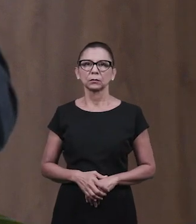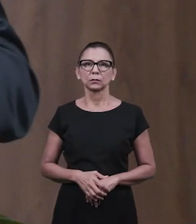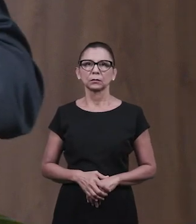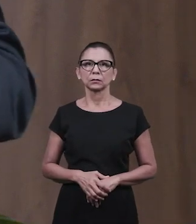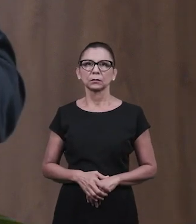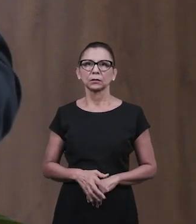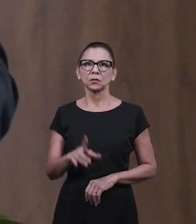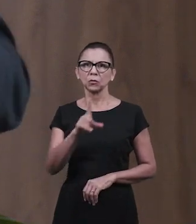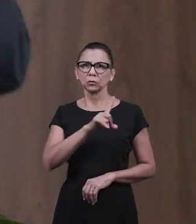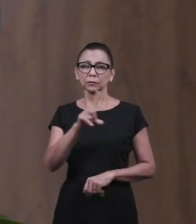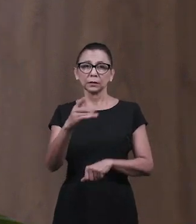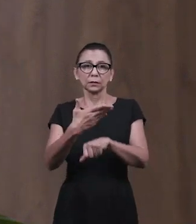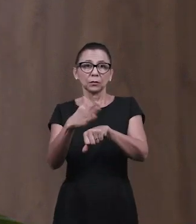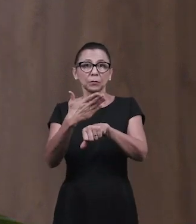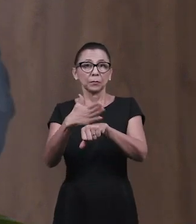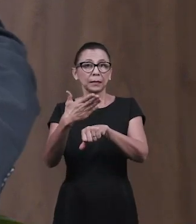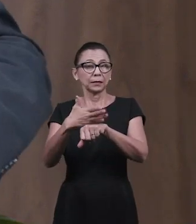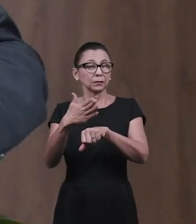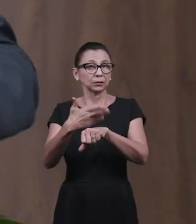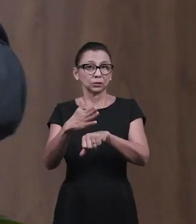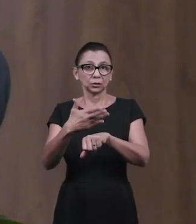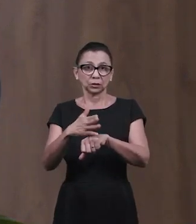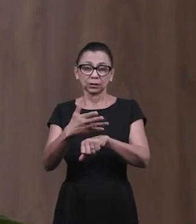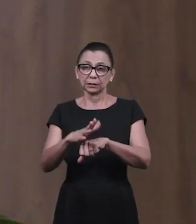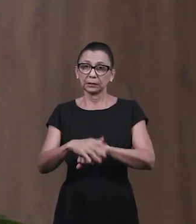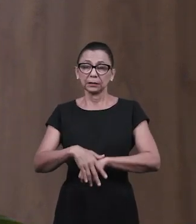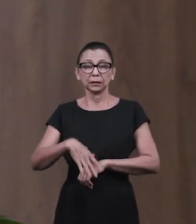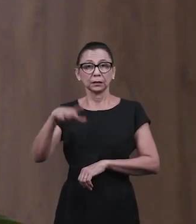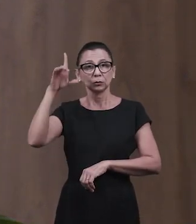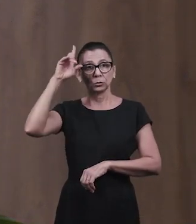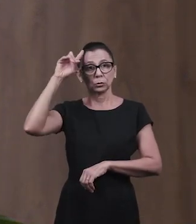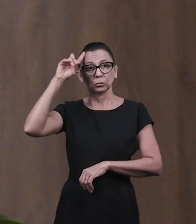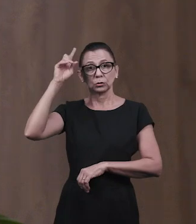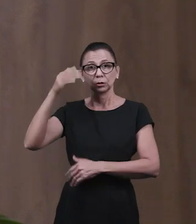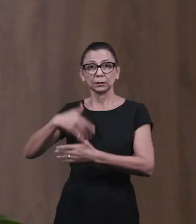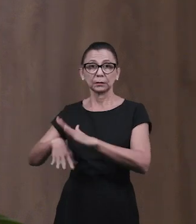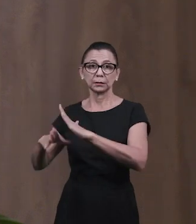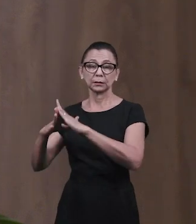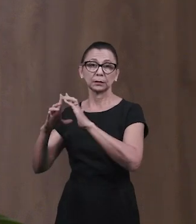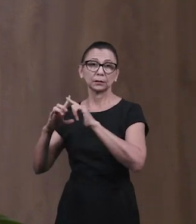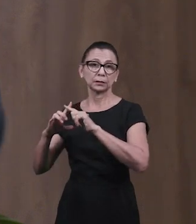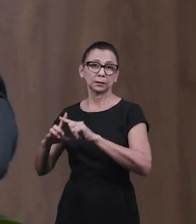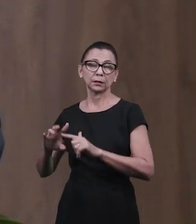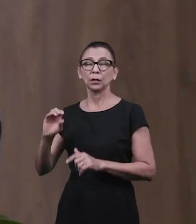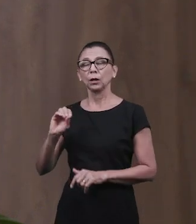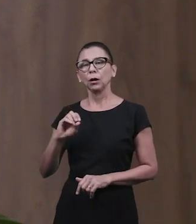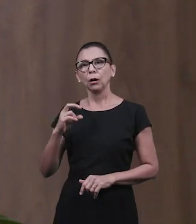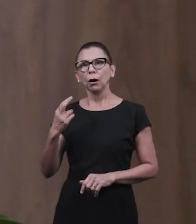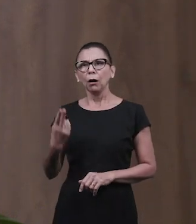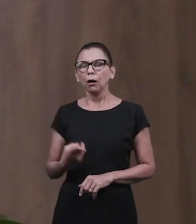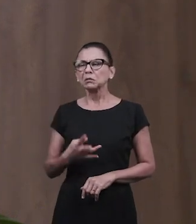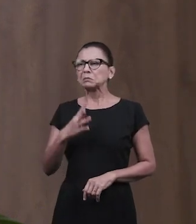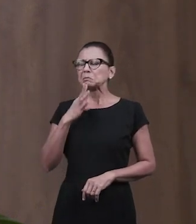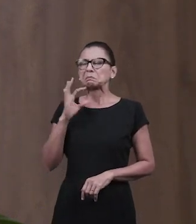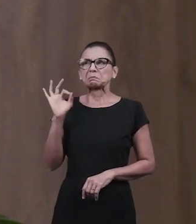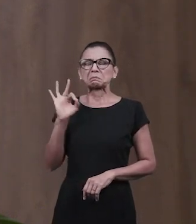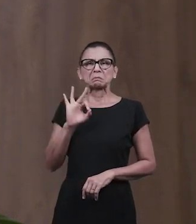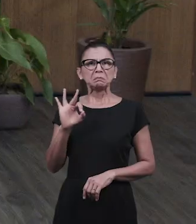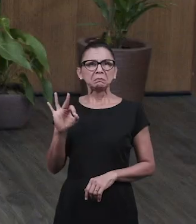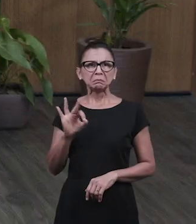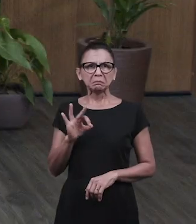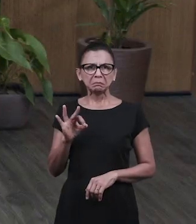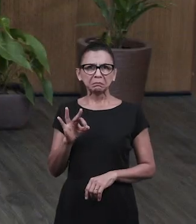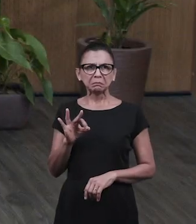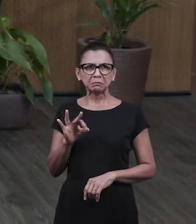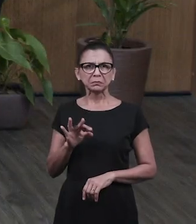ignoré quand il n'est pas vécu, quand il n'est pas vécu